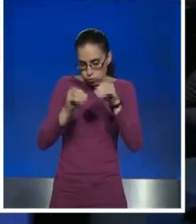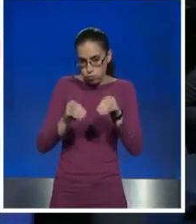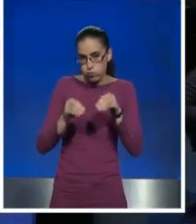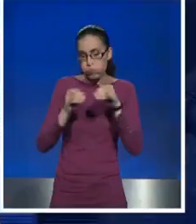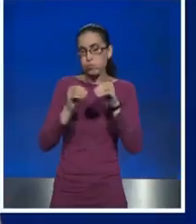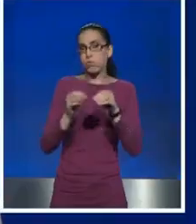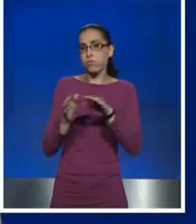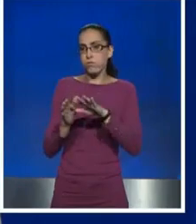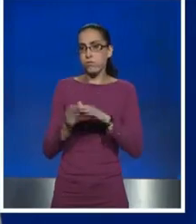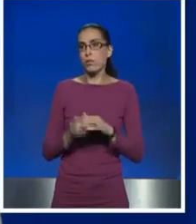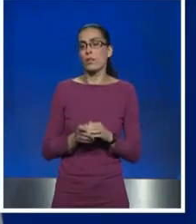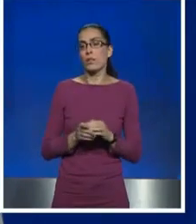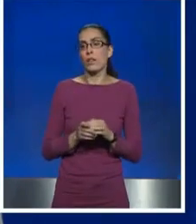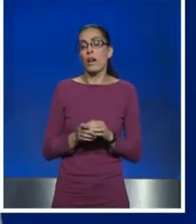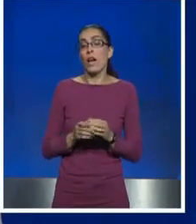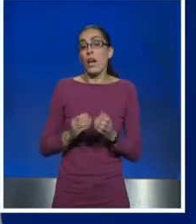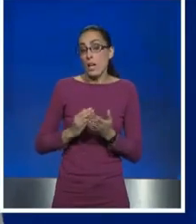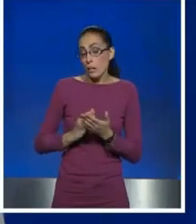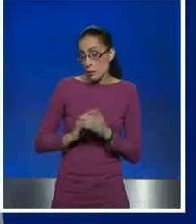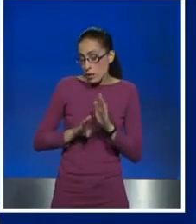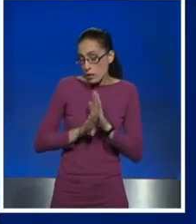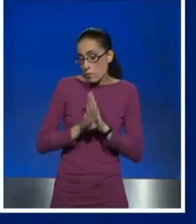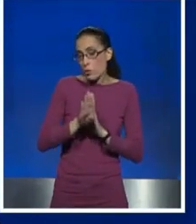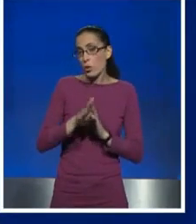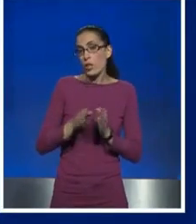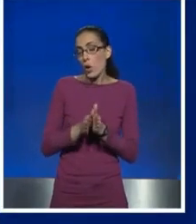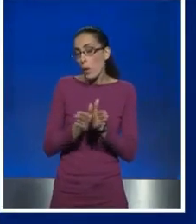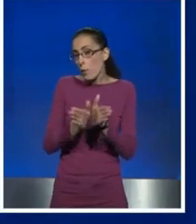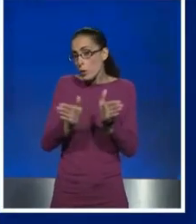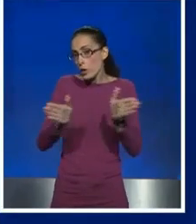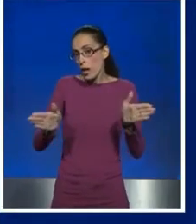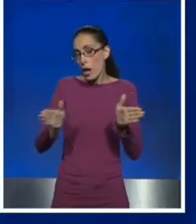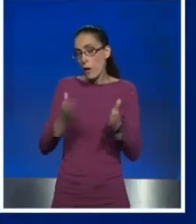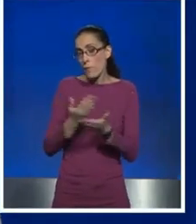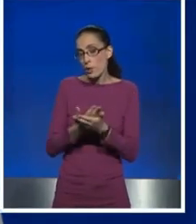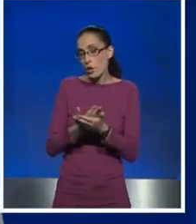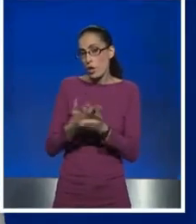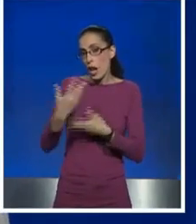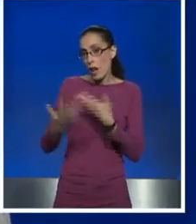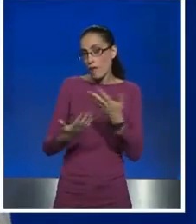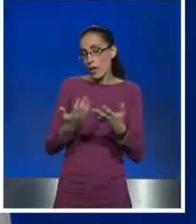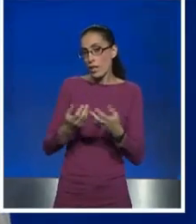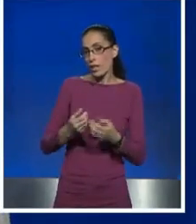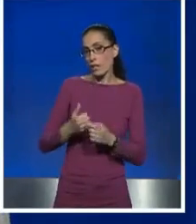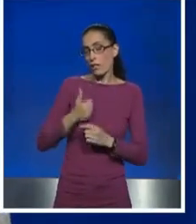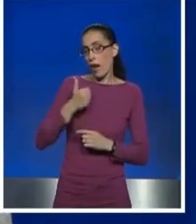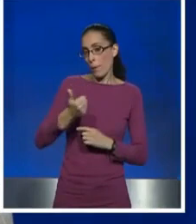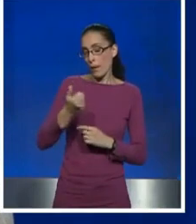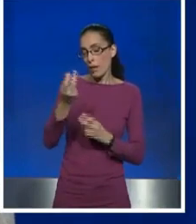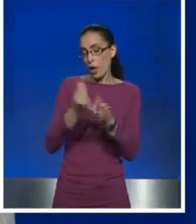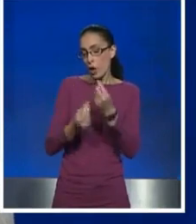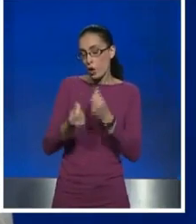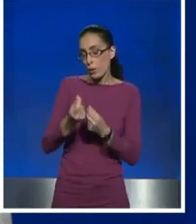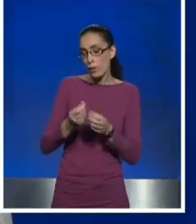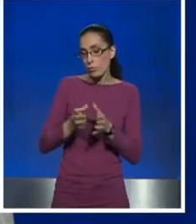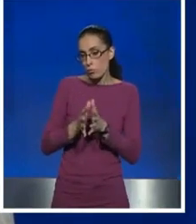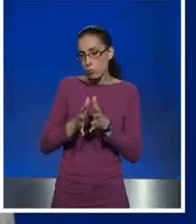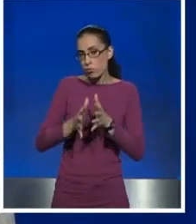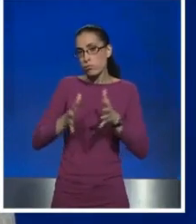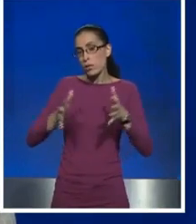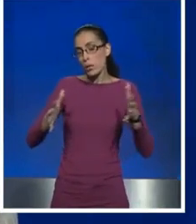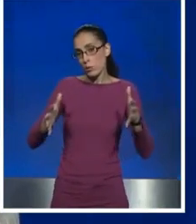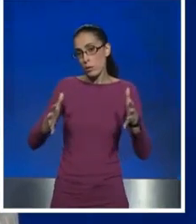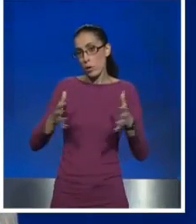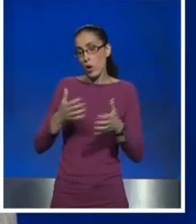il-privileġġi, l-opportunitajiet u l-ġid komuni tagħna fuq livell komunitarju,